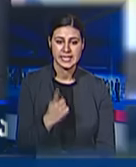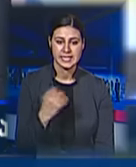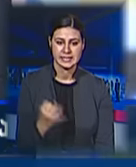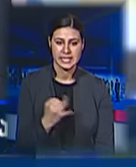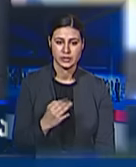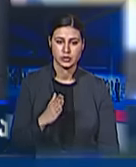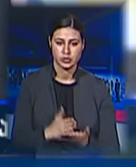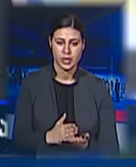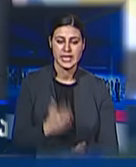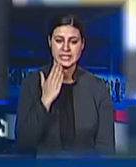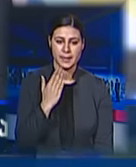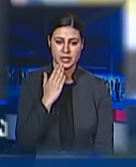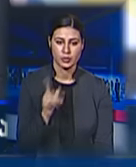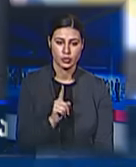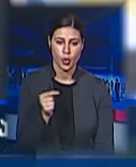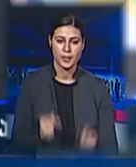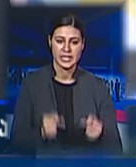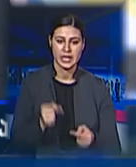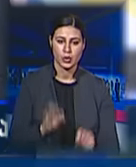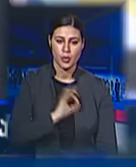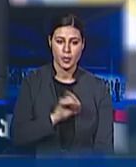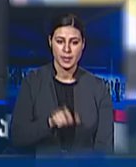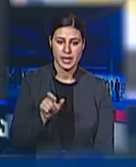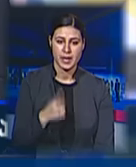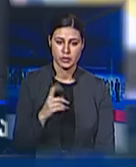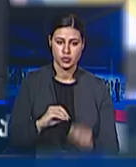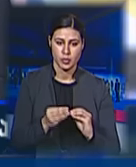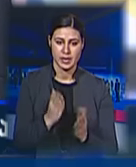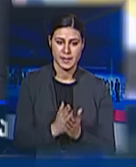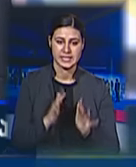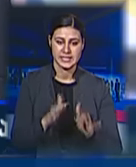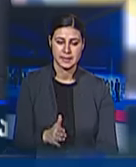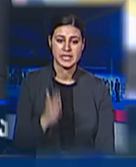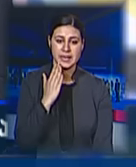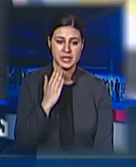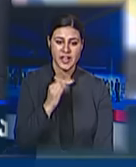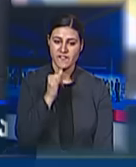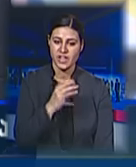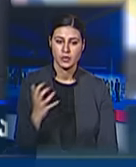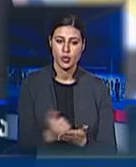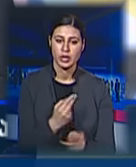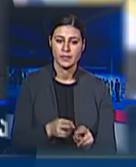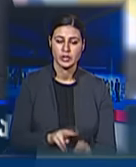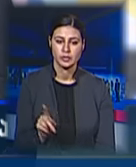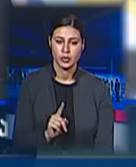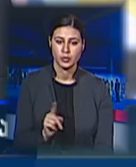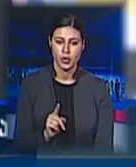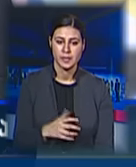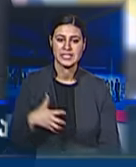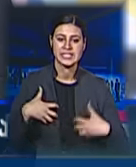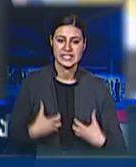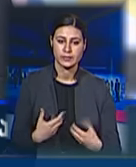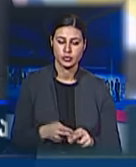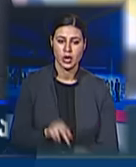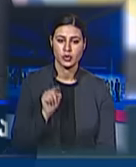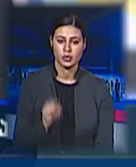საინტერესო მომენტია? სამართლებრივადაც, რომ იდავონ მომხმარებლებმა ერთ პრობლემასთან გვაქვს საქმე, სამართლებრივად ვერ მოუგებენ, იმიტომ რომ სამწუხაროდ